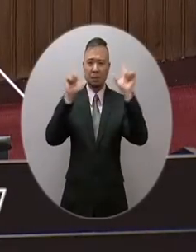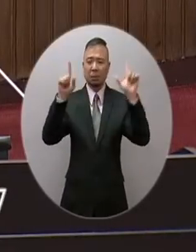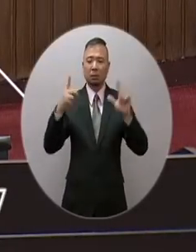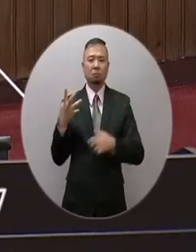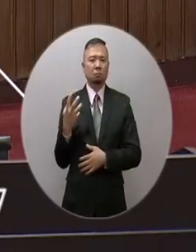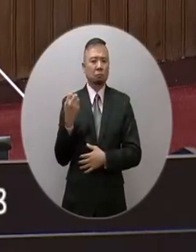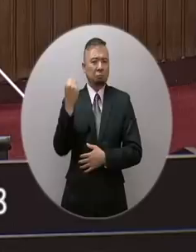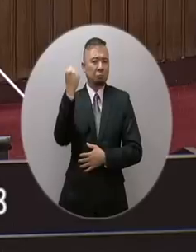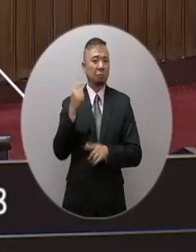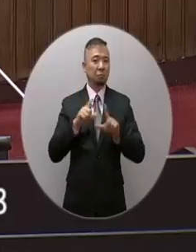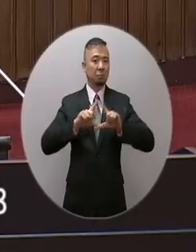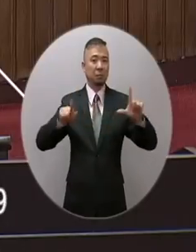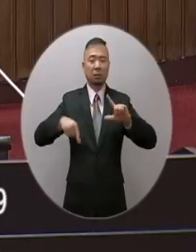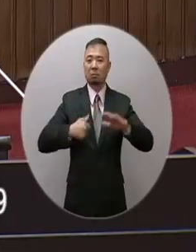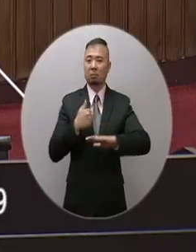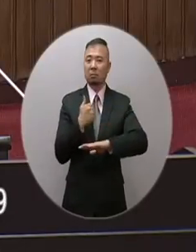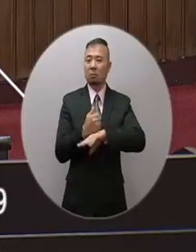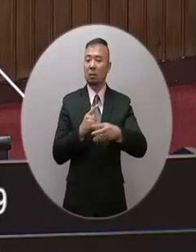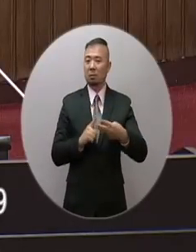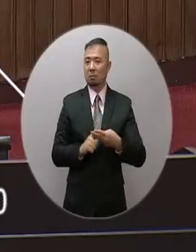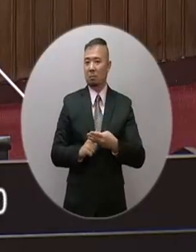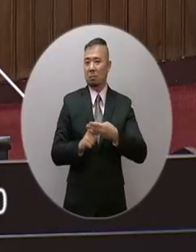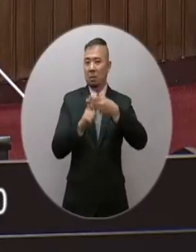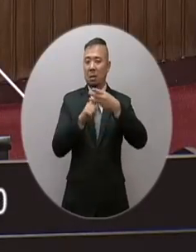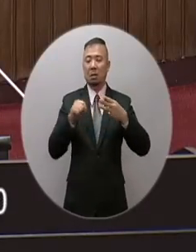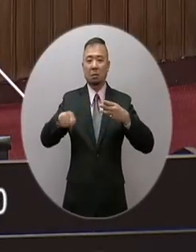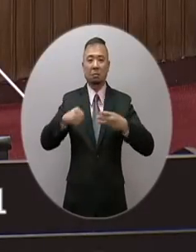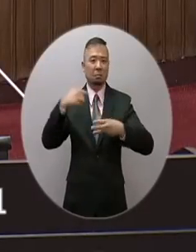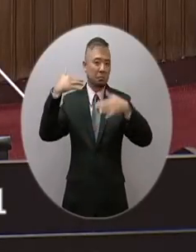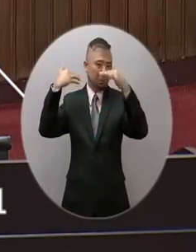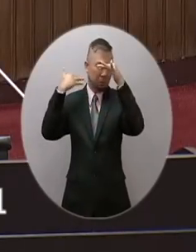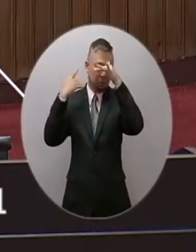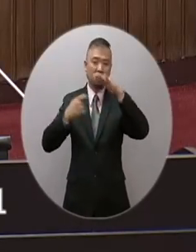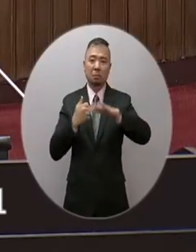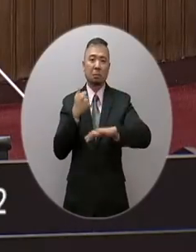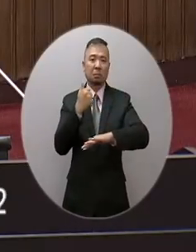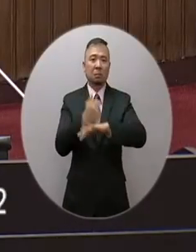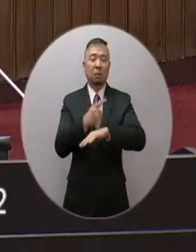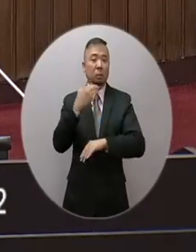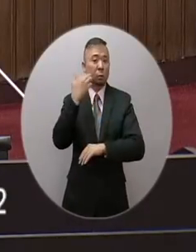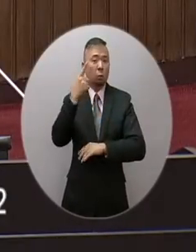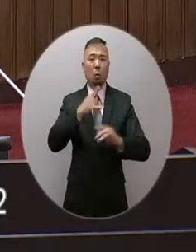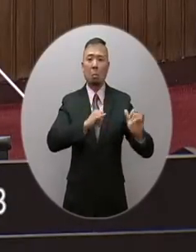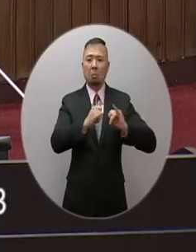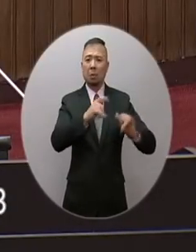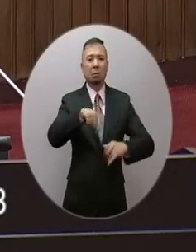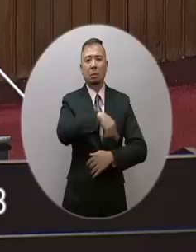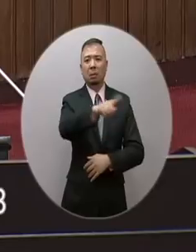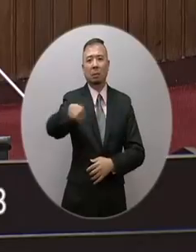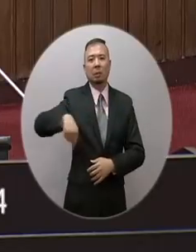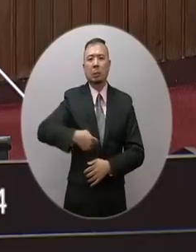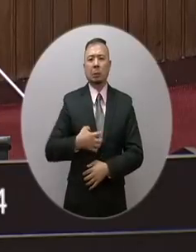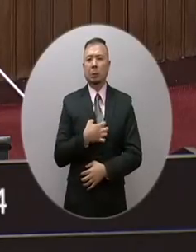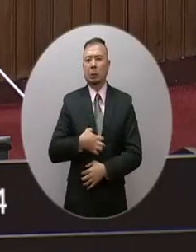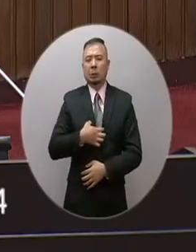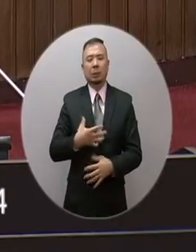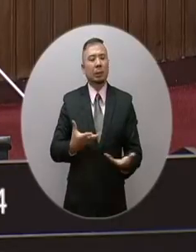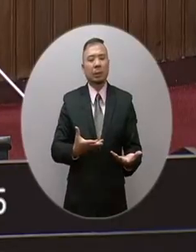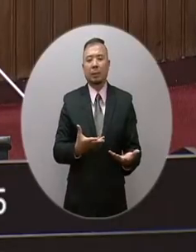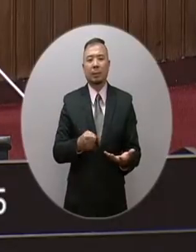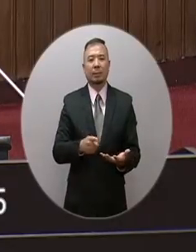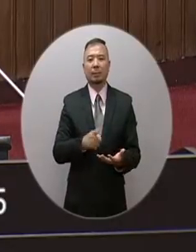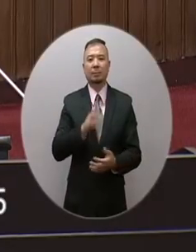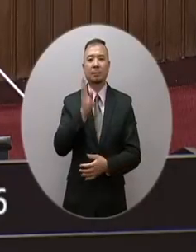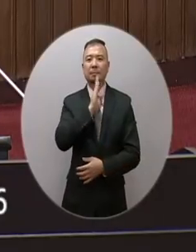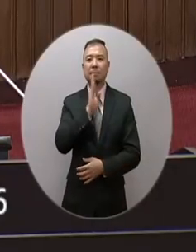势，称王称帝，未得民心也是枉然。荀子《王子篇》也